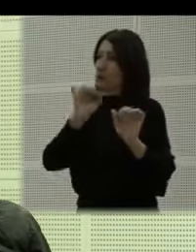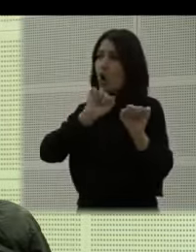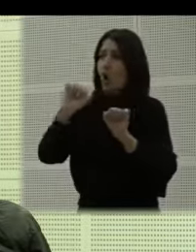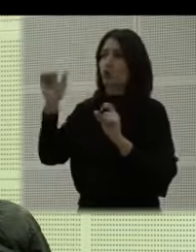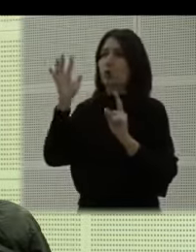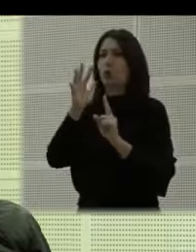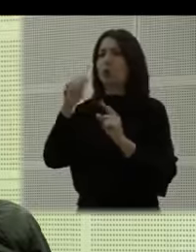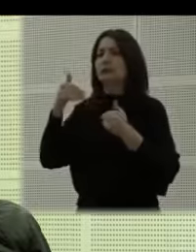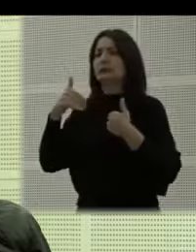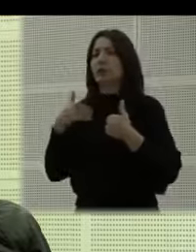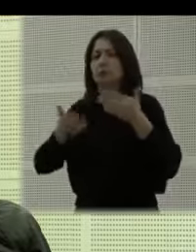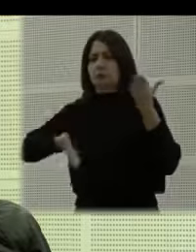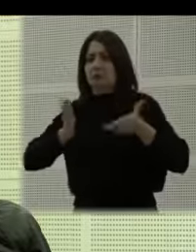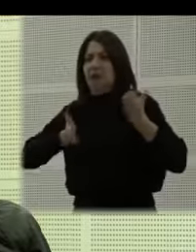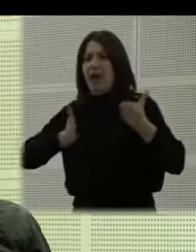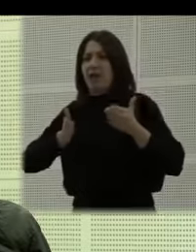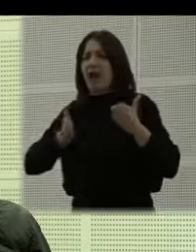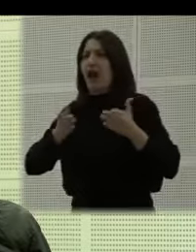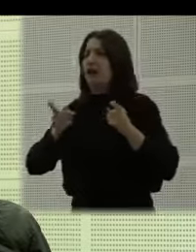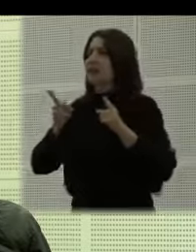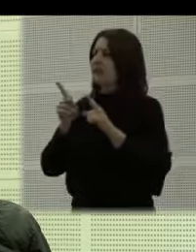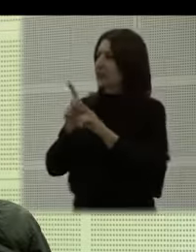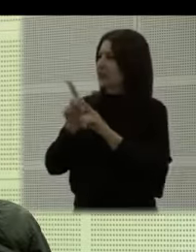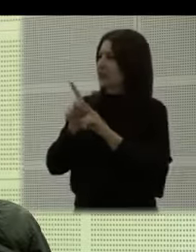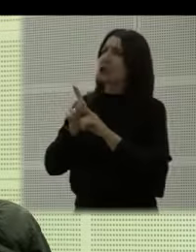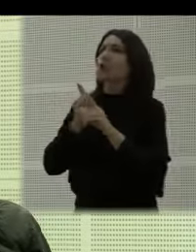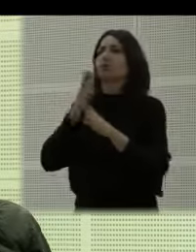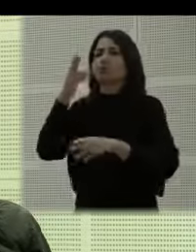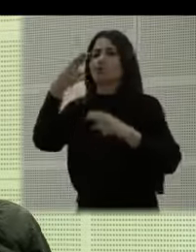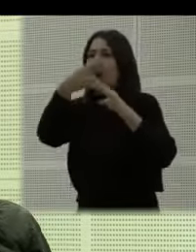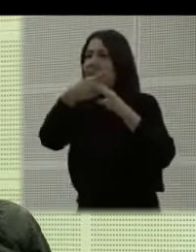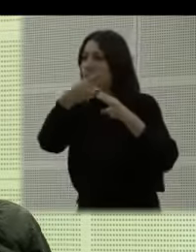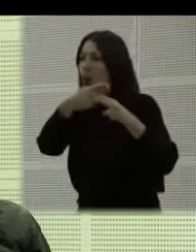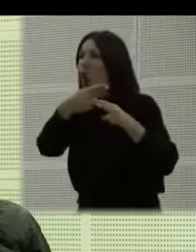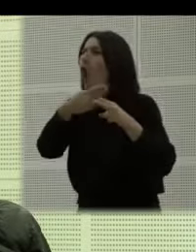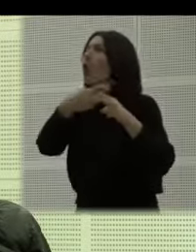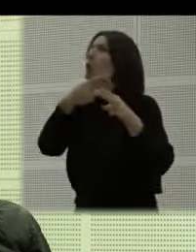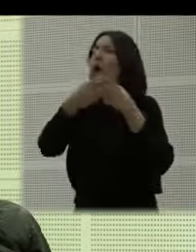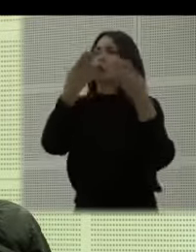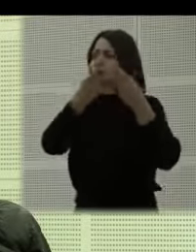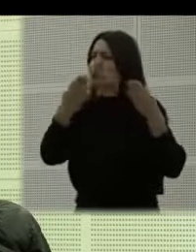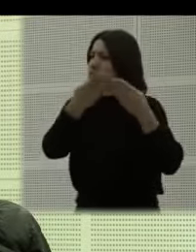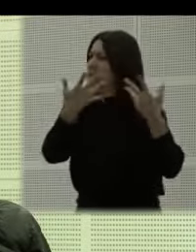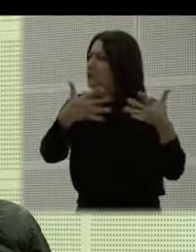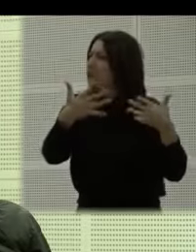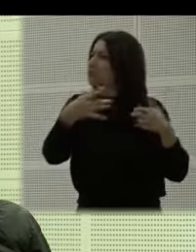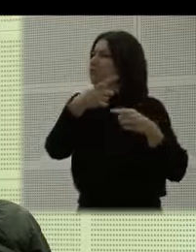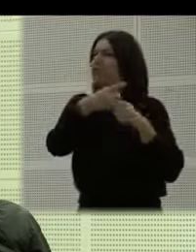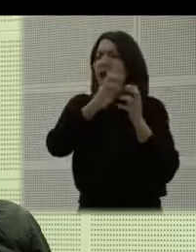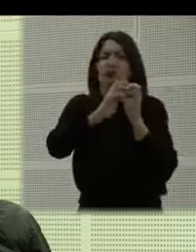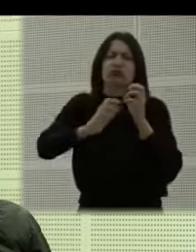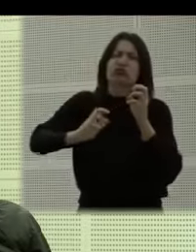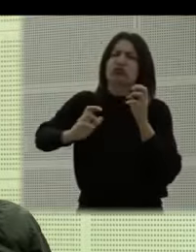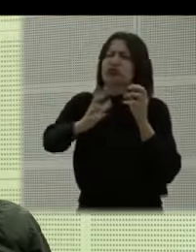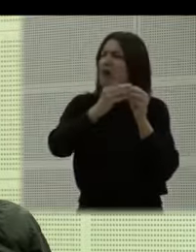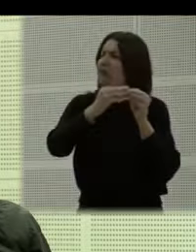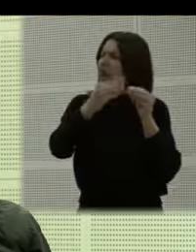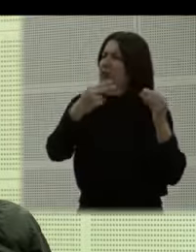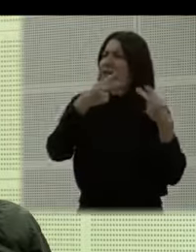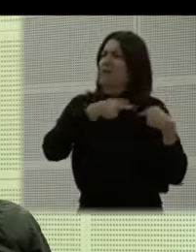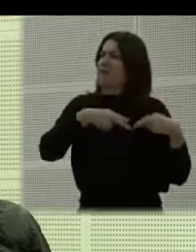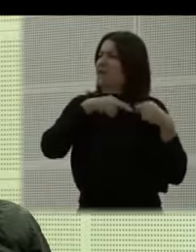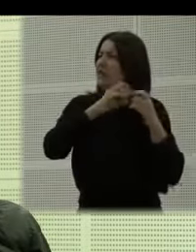Cos'è successo? Io poi dopo sono andata a Roma, ho fatto i miei studi. Tra le tante cose che ho fatto nella mia vita, non